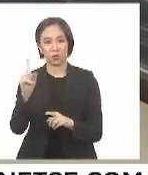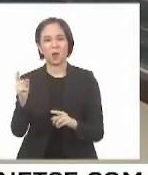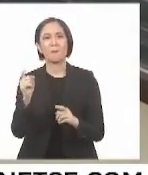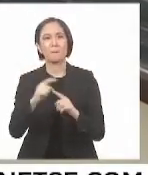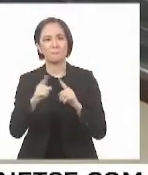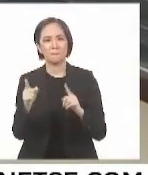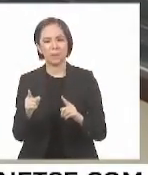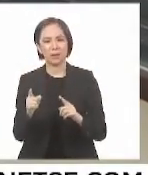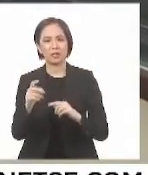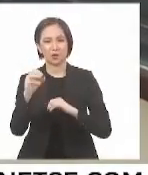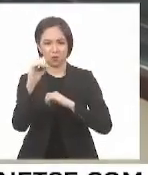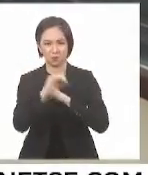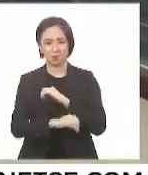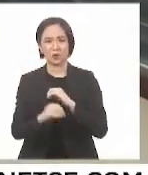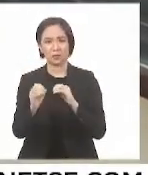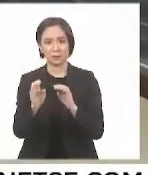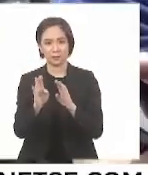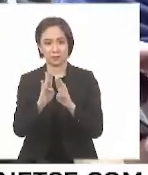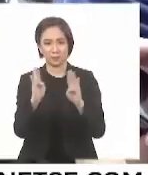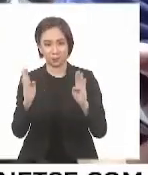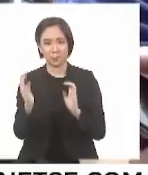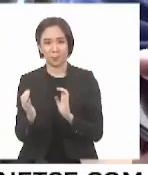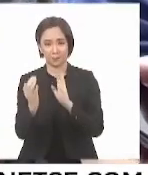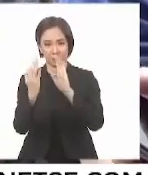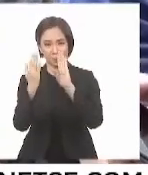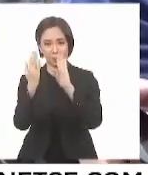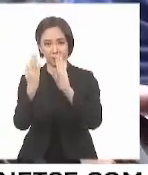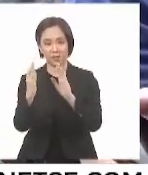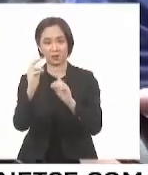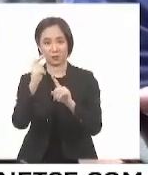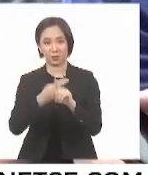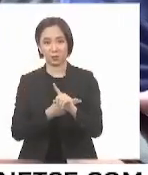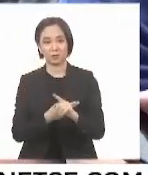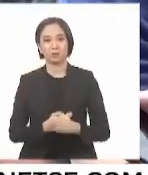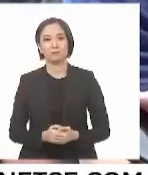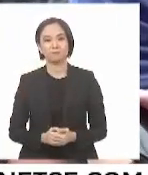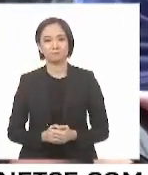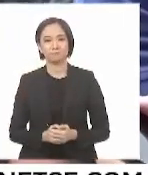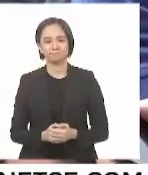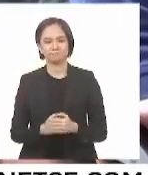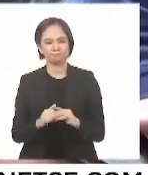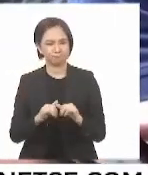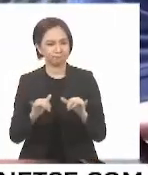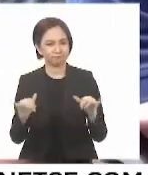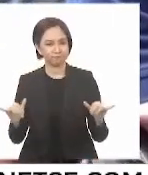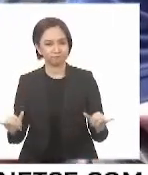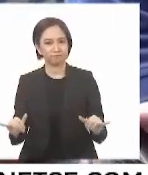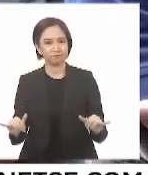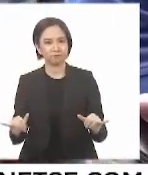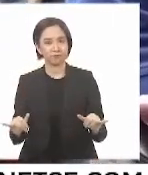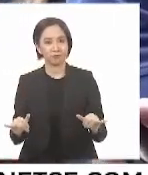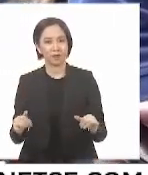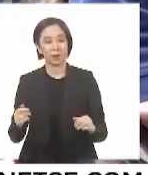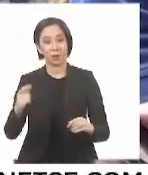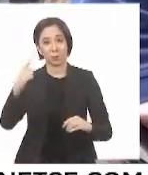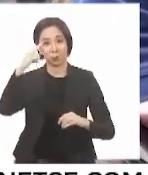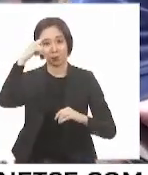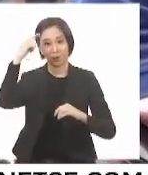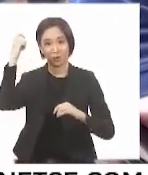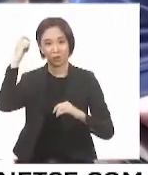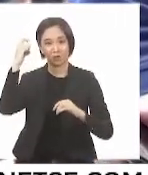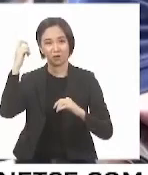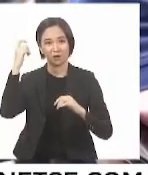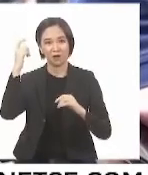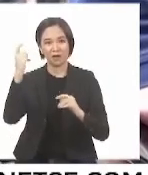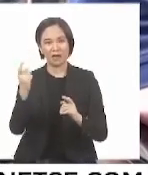ng Nobyembre batay sa DepEd order. Hanggang doon lang po muna tayo dahil wala pong, nangyari